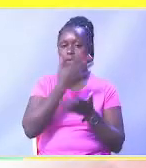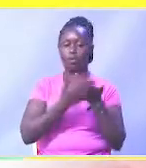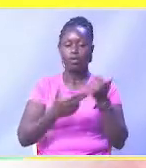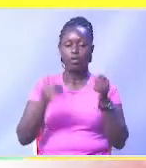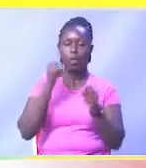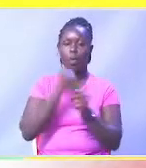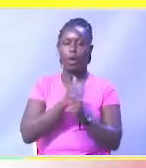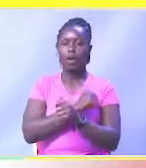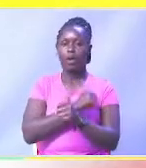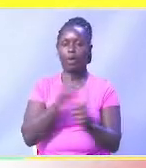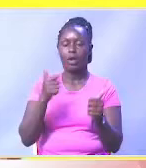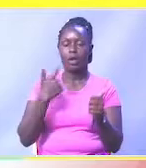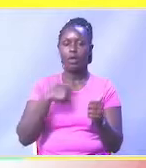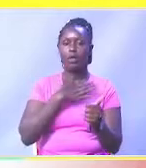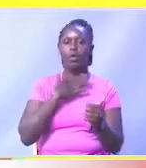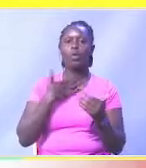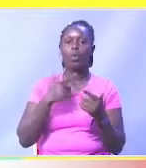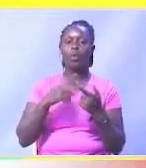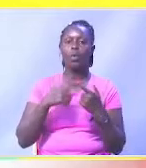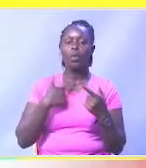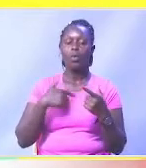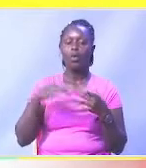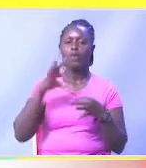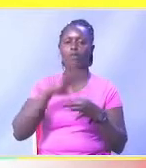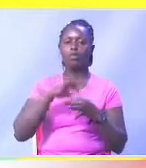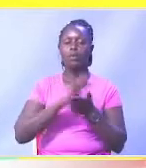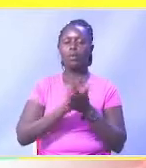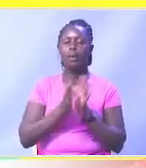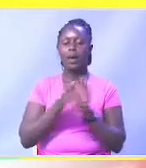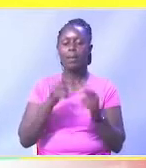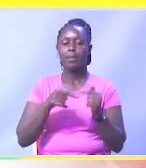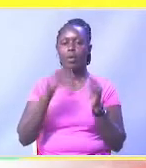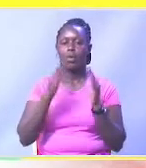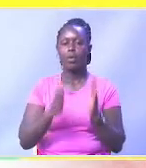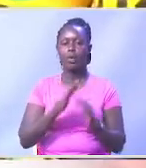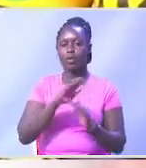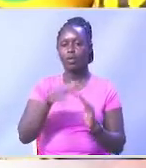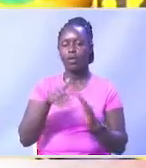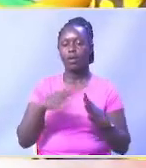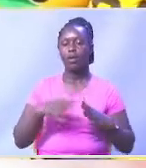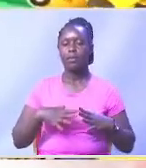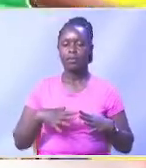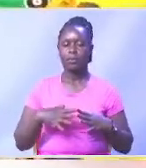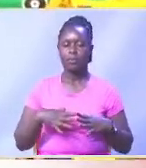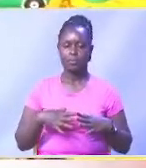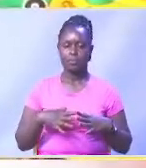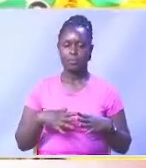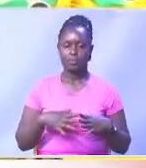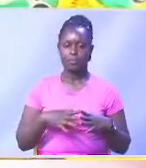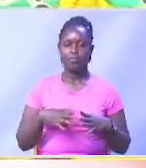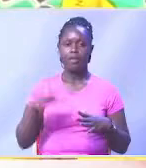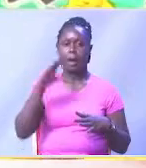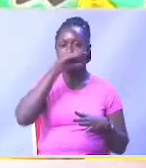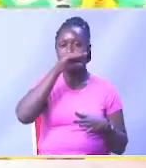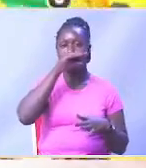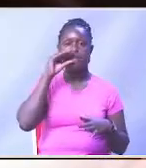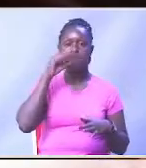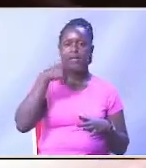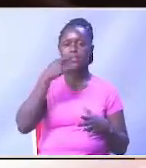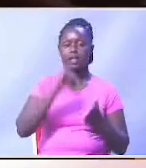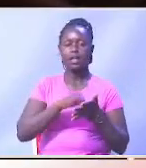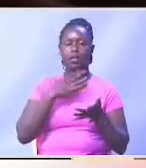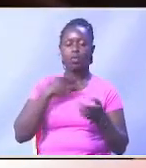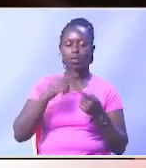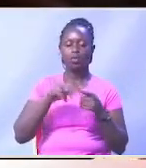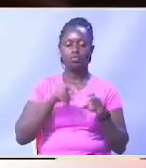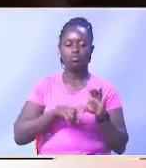kazi pamoja, tunataka kura iwe ya ushindi kwa vishindo. Musalia has been accused of planning to walk out of